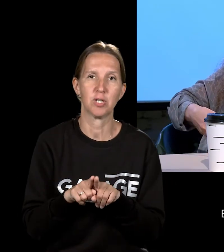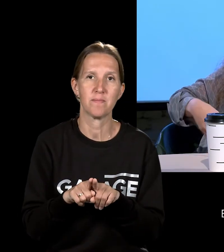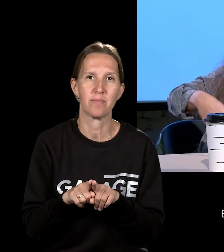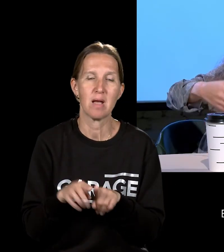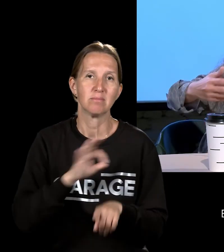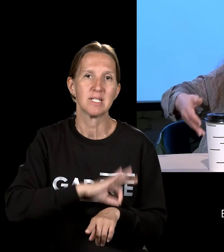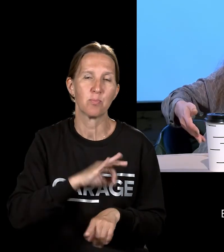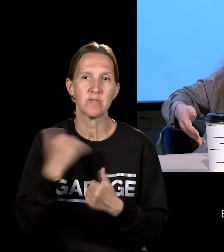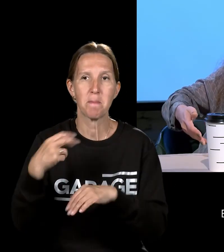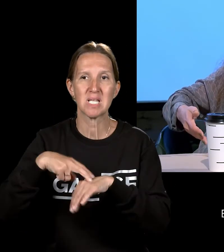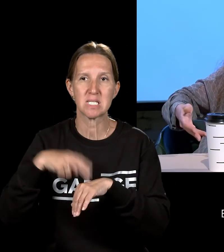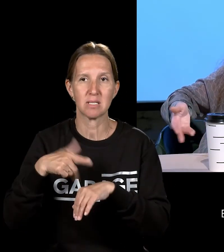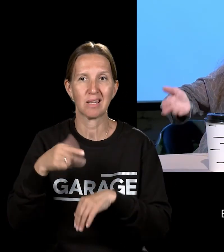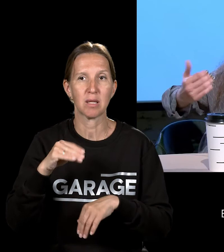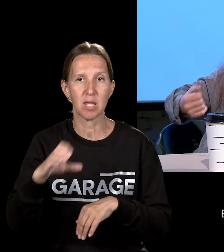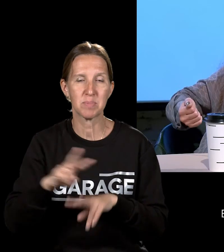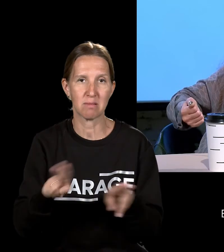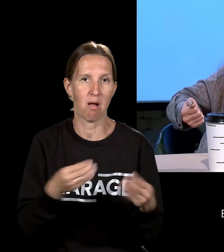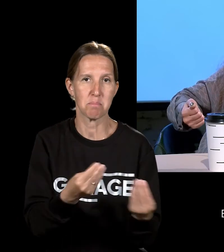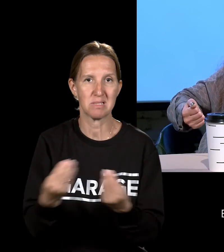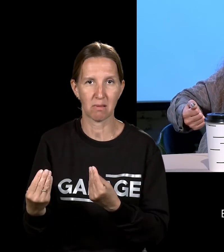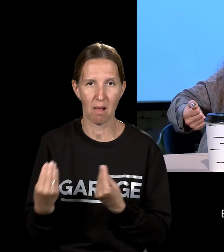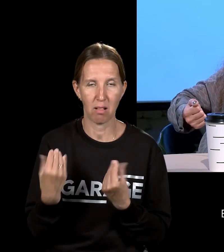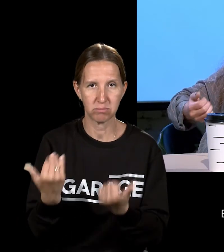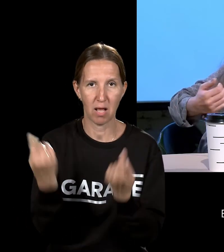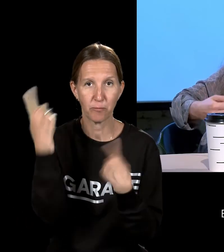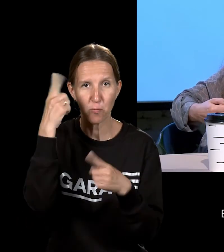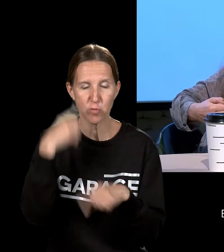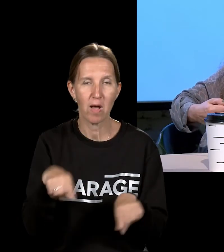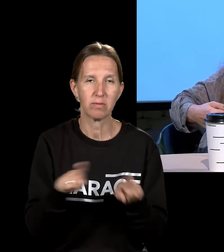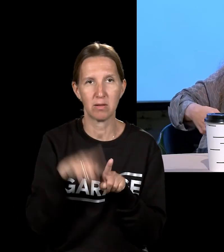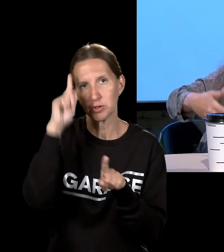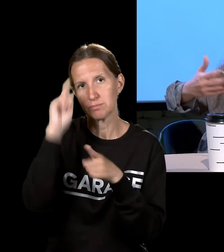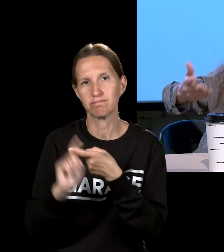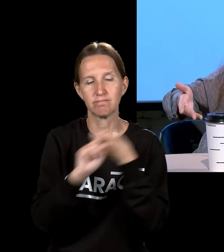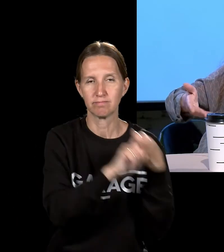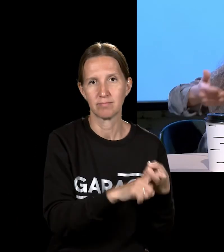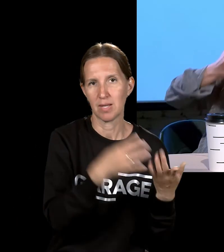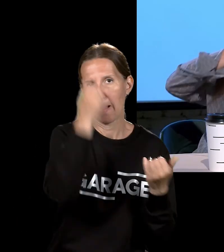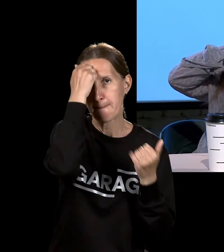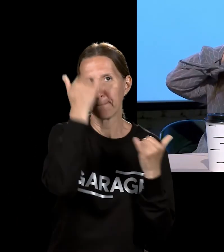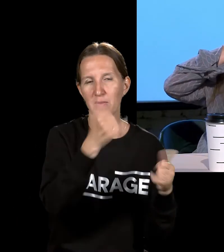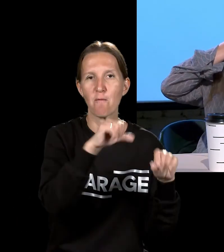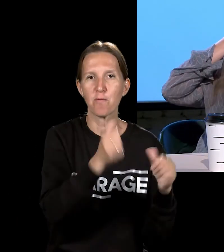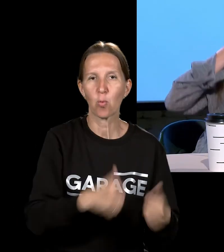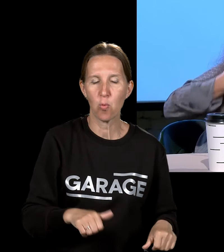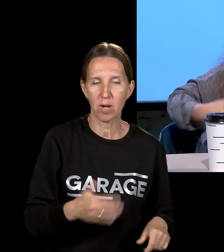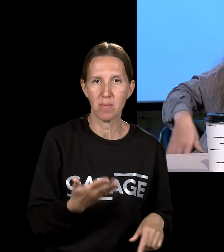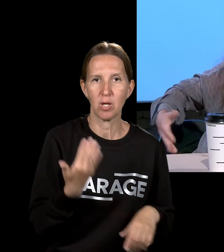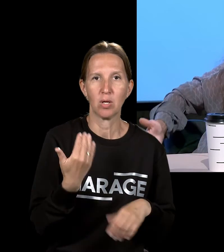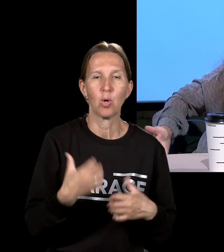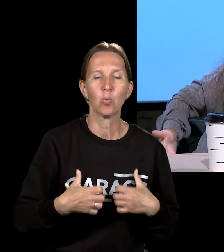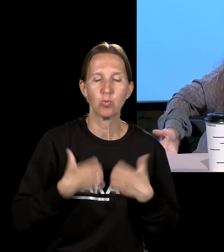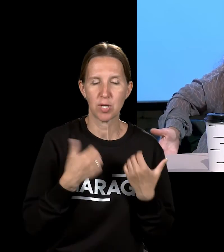искусства, и открытие, и использование медицинского гипса как материала, и отсылка к памятнику, к этим самым действительно